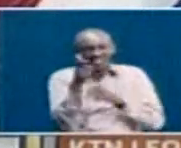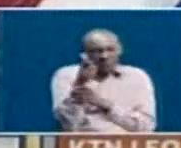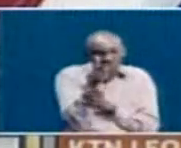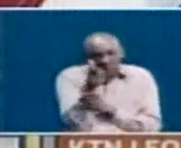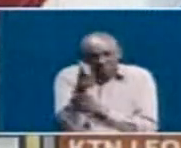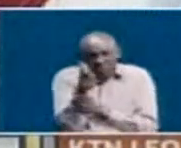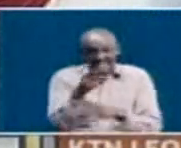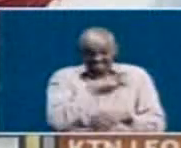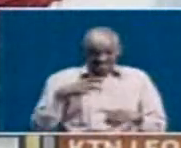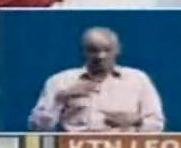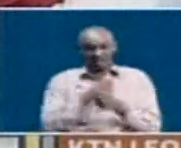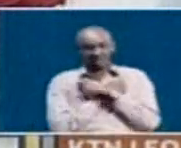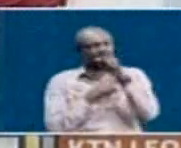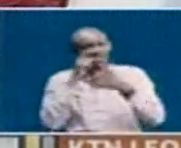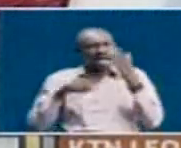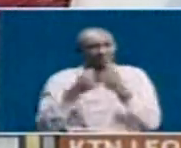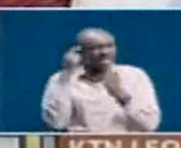mapenzi, kitu gani wewe unakwenda kilini mwako?